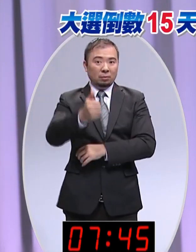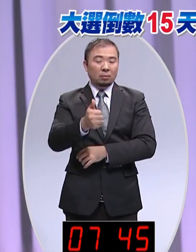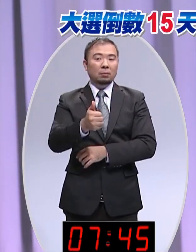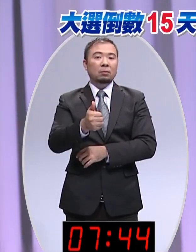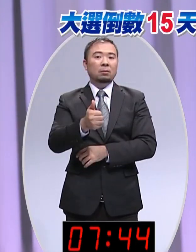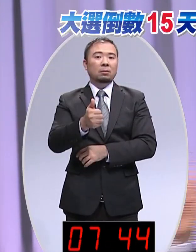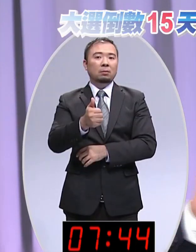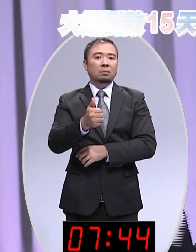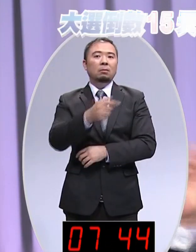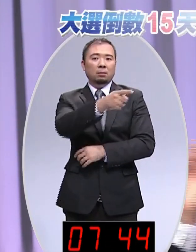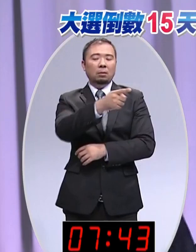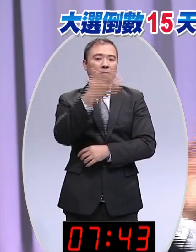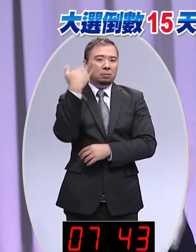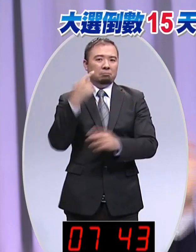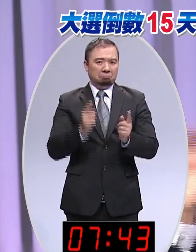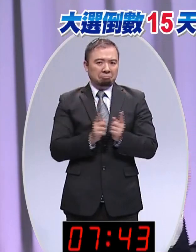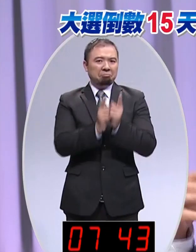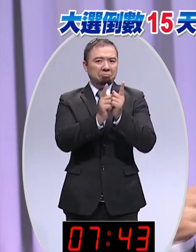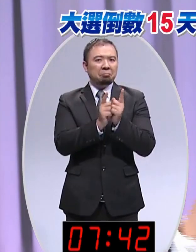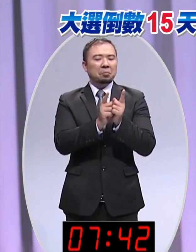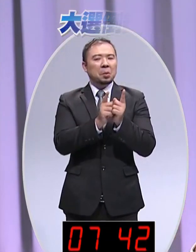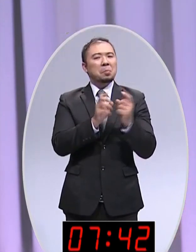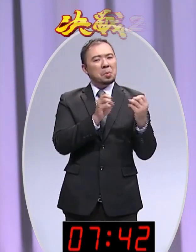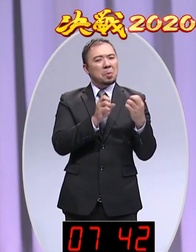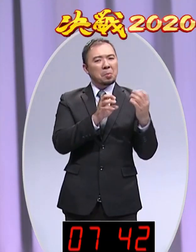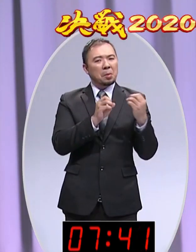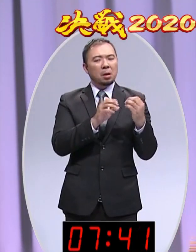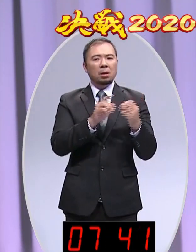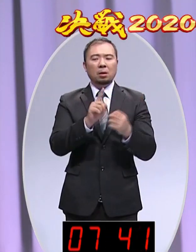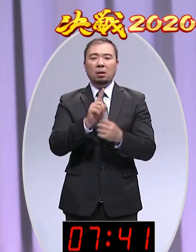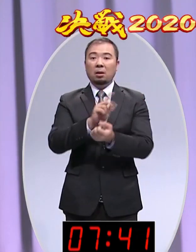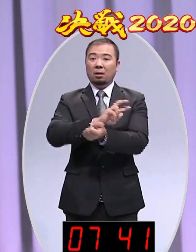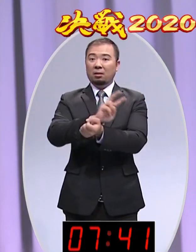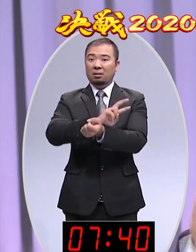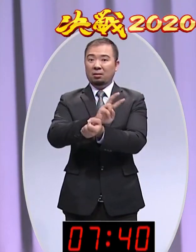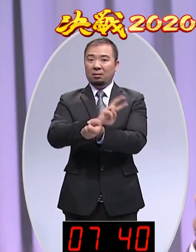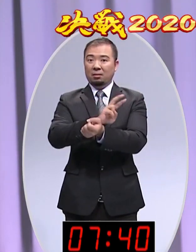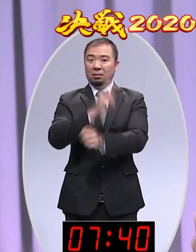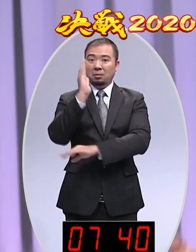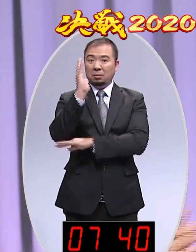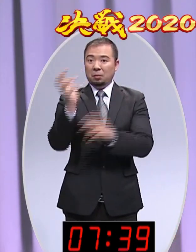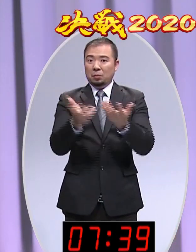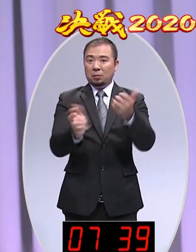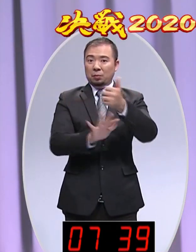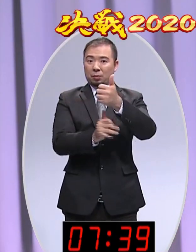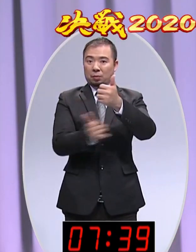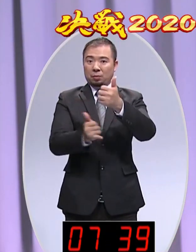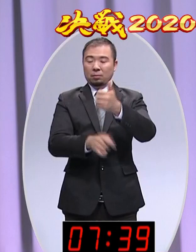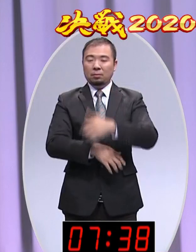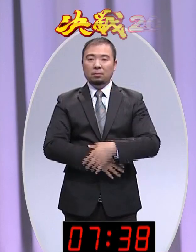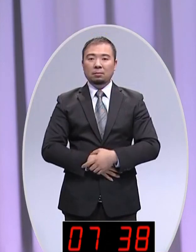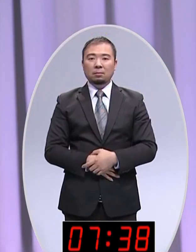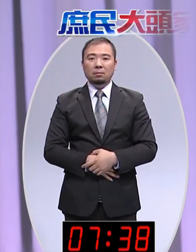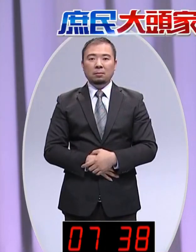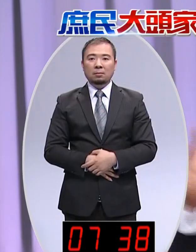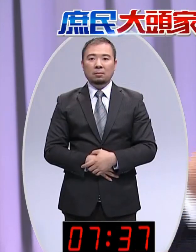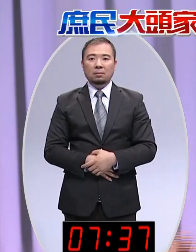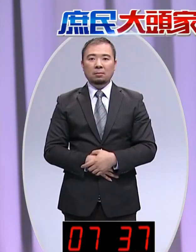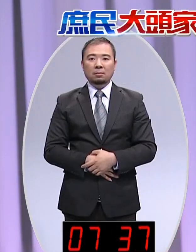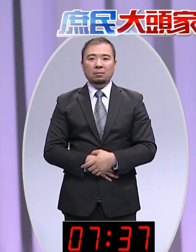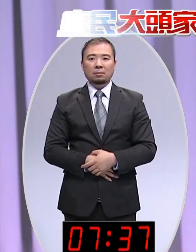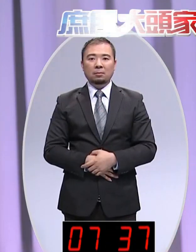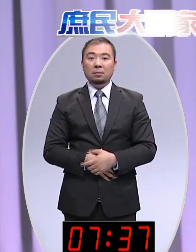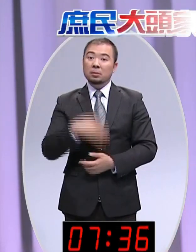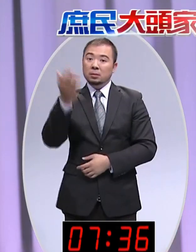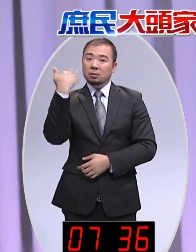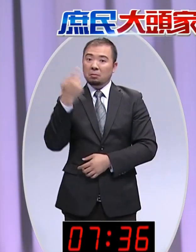先生从来没有来向我来说我的这些事情您到底听不